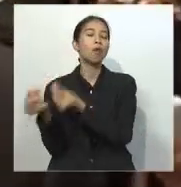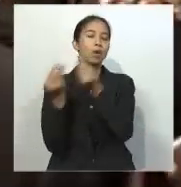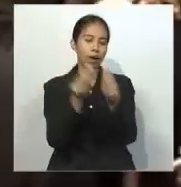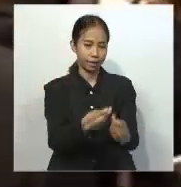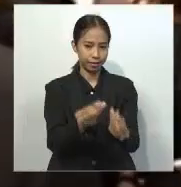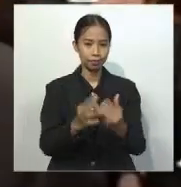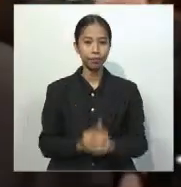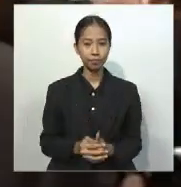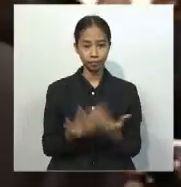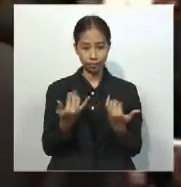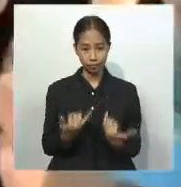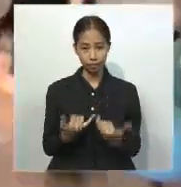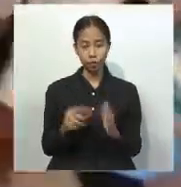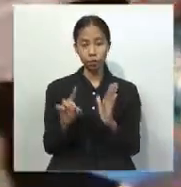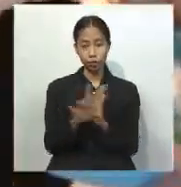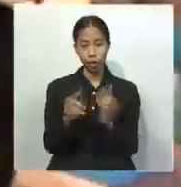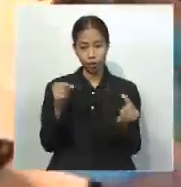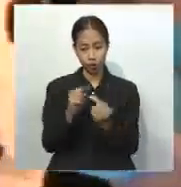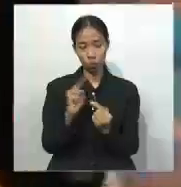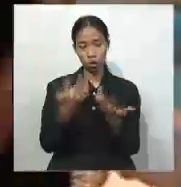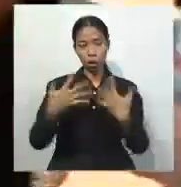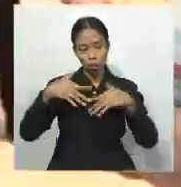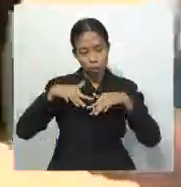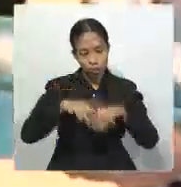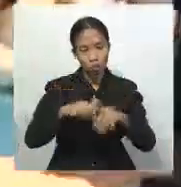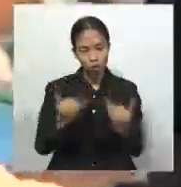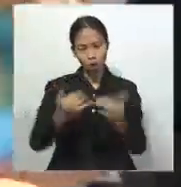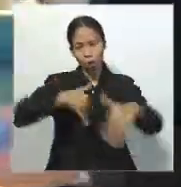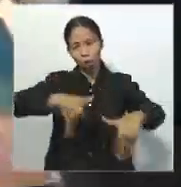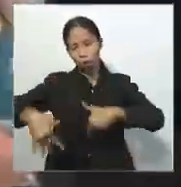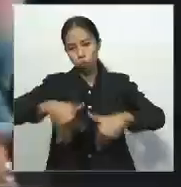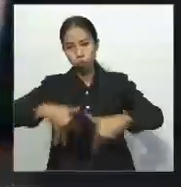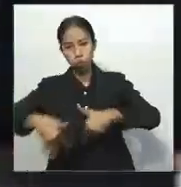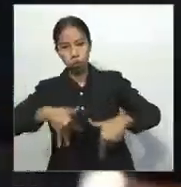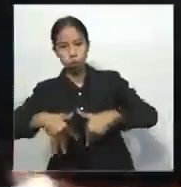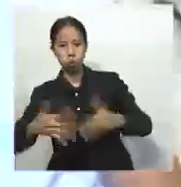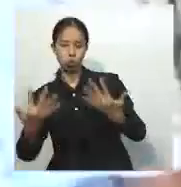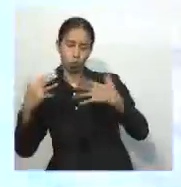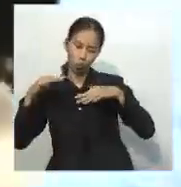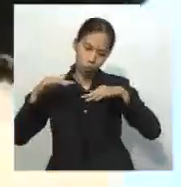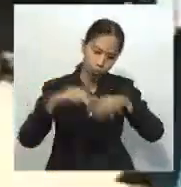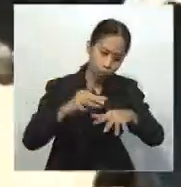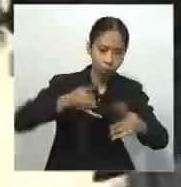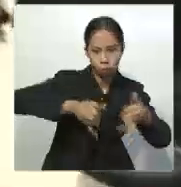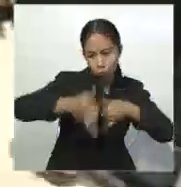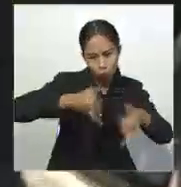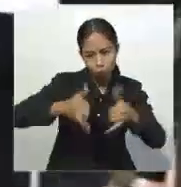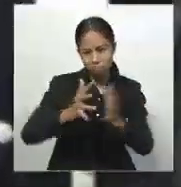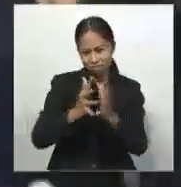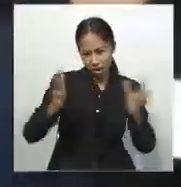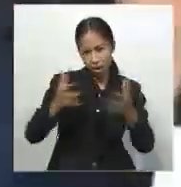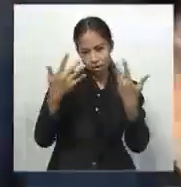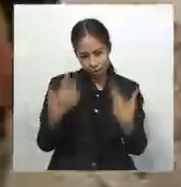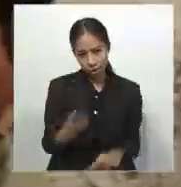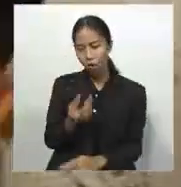นวางดอกไม้จันทร์และร่วมฟังสวดพระอภิธรรมทําให้ประชาชนจํานวนมากค่ะมุ่งหน้ามาที่ศูนย์ประชุมแห่งนี้ก่อนที่จะเดินทางไป